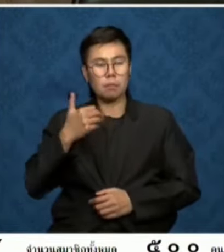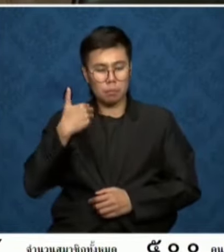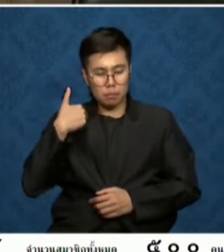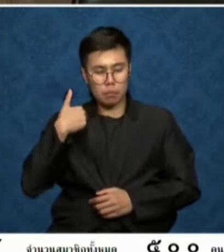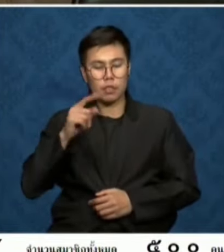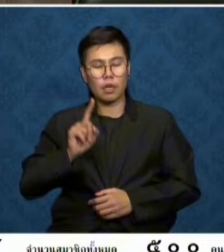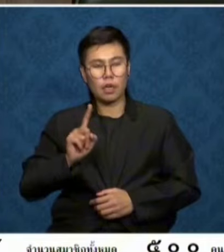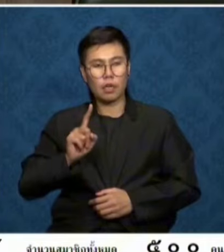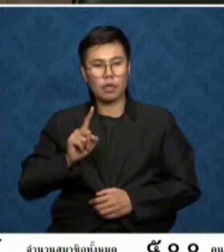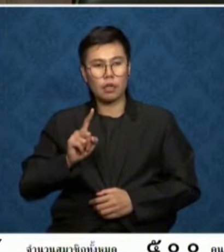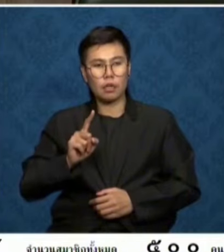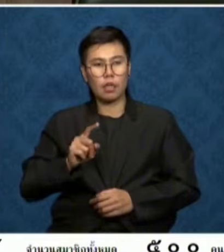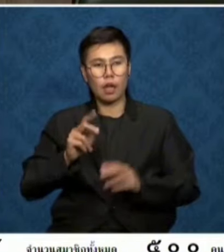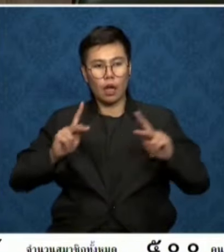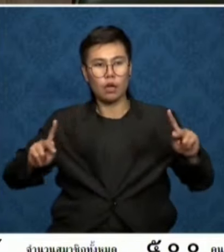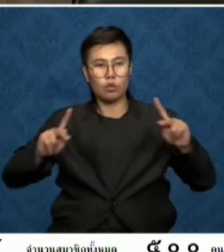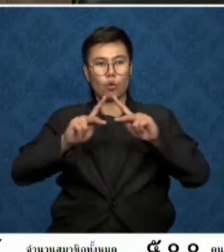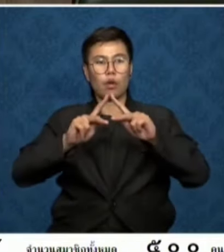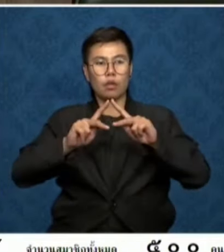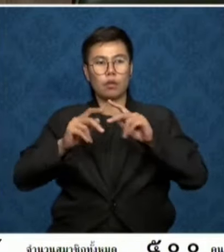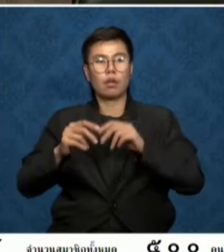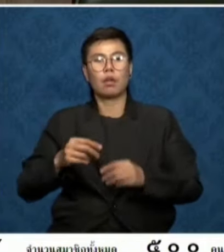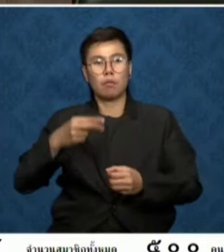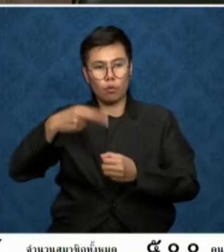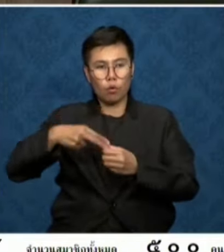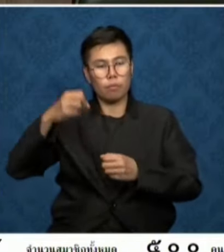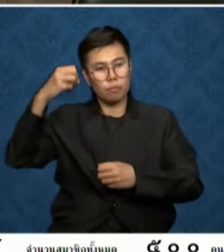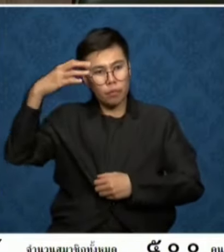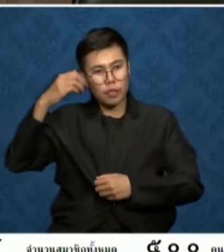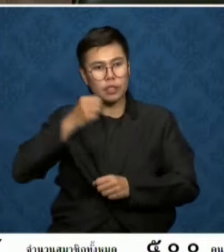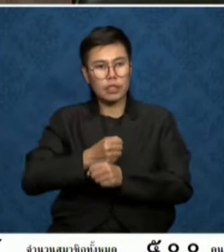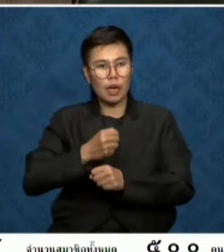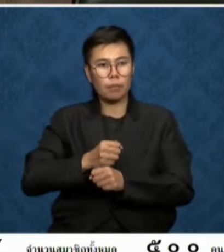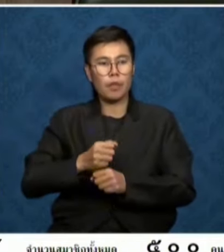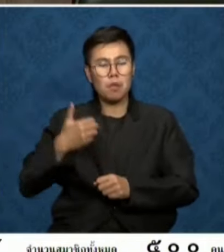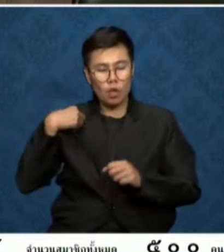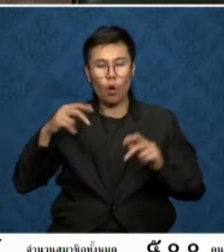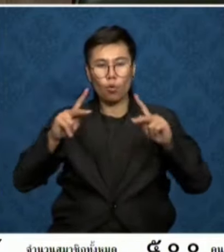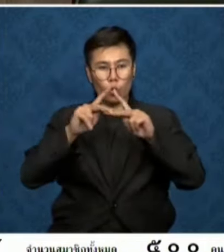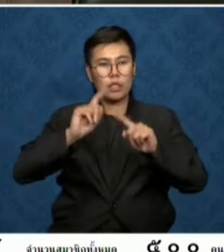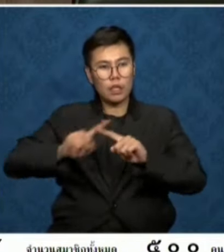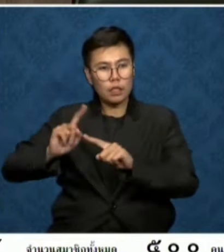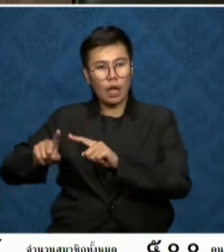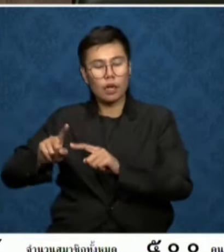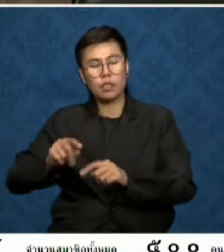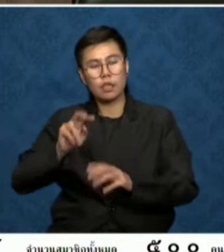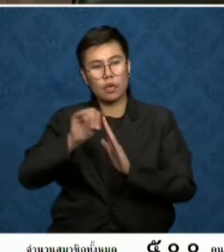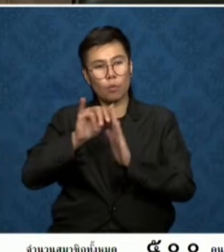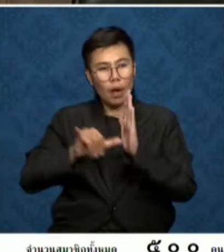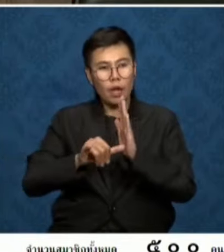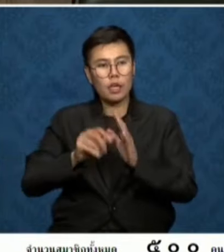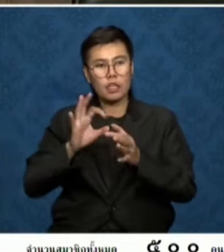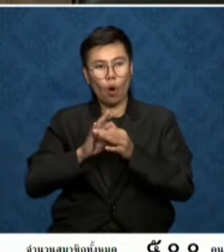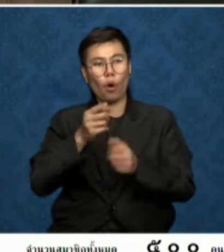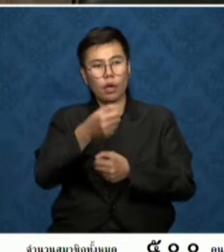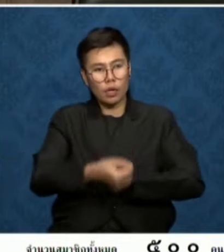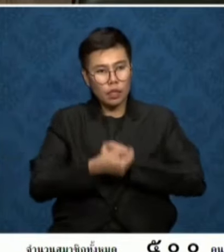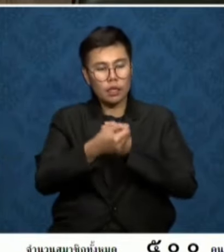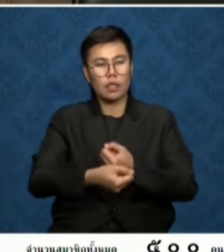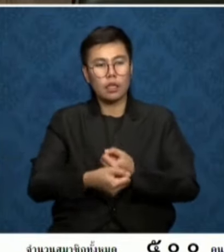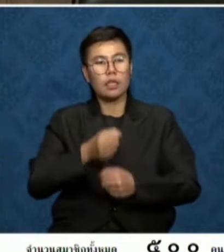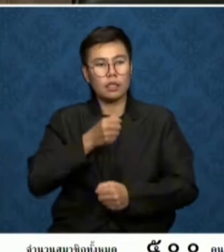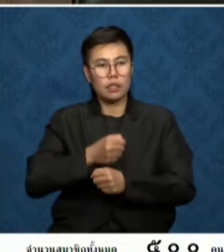มันไม่ใช่แค่เพียงกระทรวงพลังงานที่ทำหรอกครับมันเป็นหลายกระทรวงหรือว่าเป็นนโยบายเชิงเกษตรนะครับที่ท